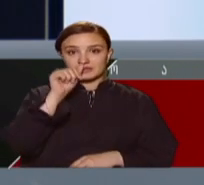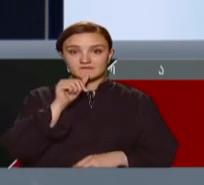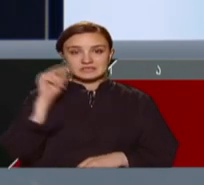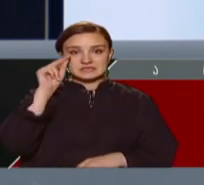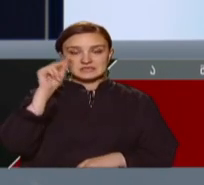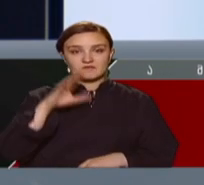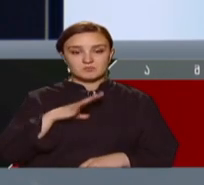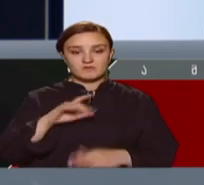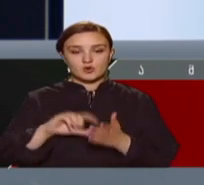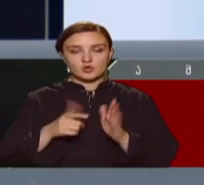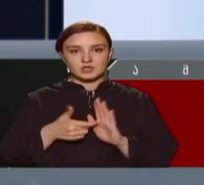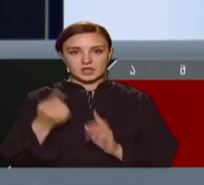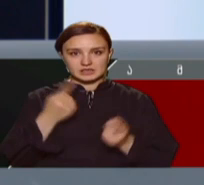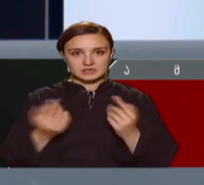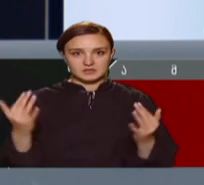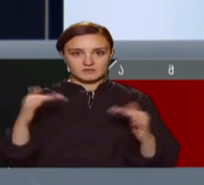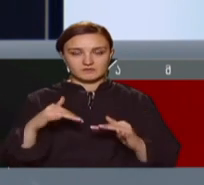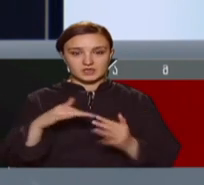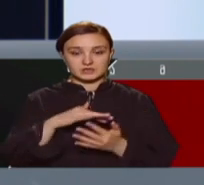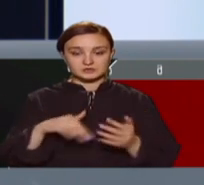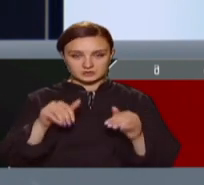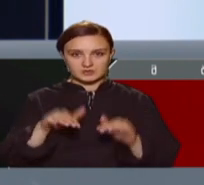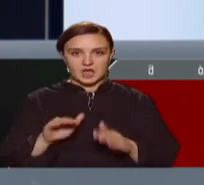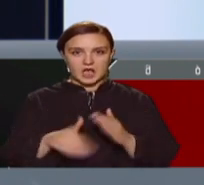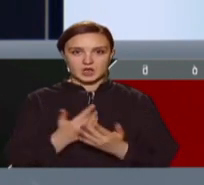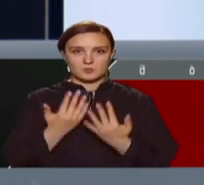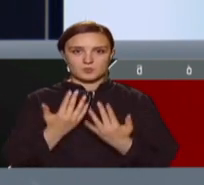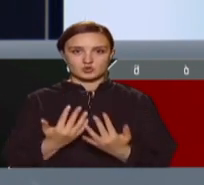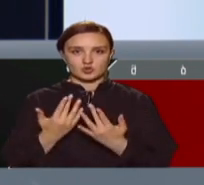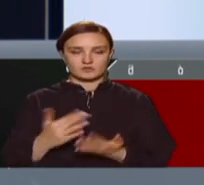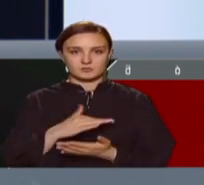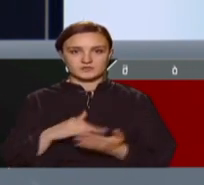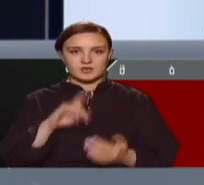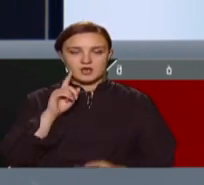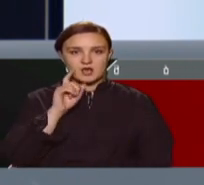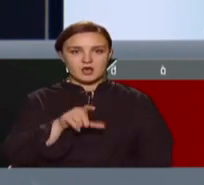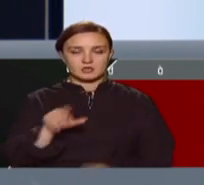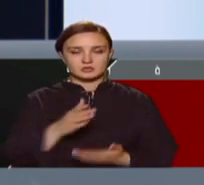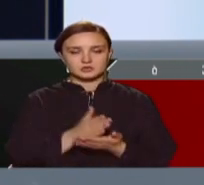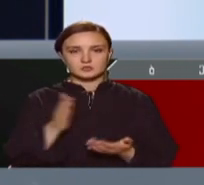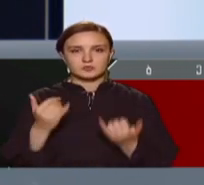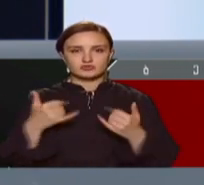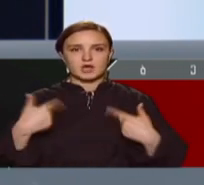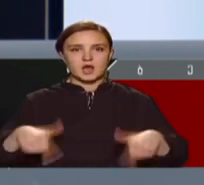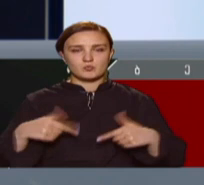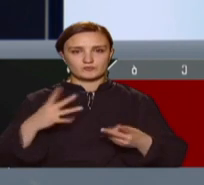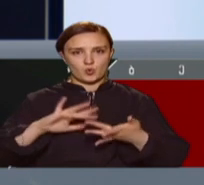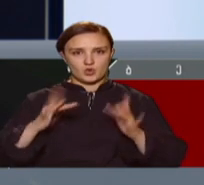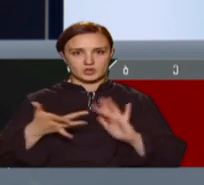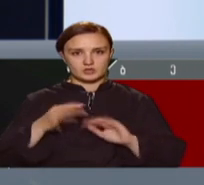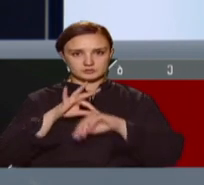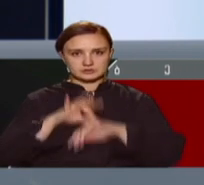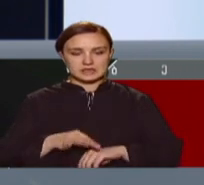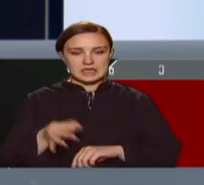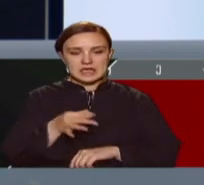სწავლების აუდიტორიებში გაგრძელების გადაწყვეტილებას მოჰყვა, ახალი მოთხოვნებით გრძელდება. ახალგაზრდების ნაწილი ამჯერად გამოცდების ონლაინ ჩატარებას